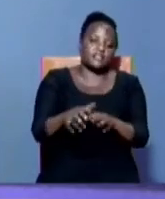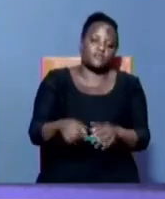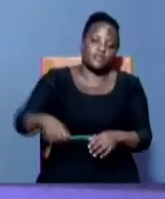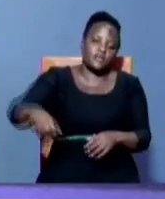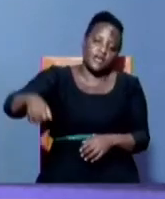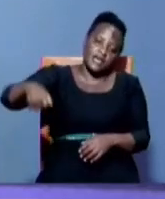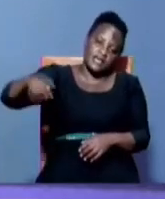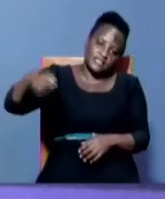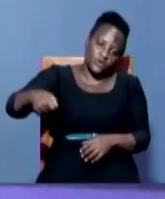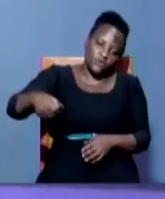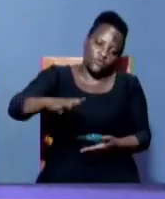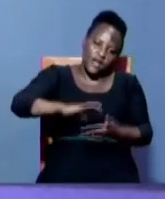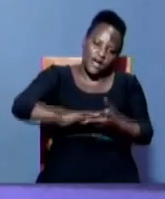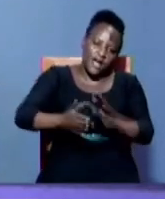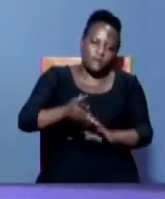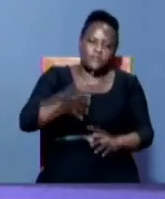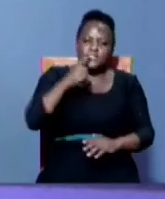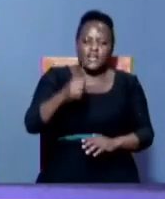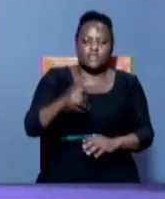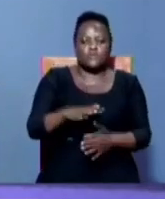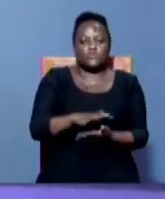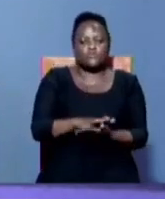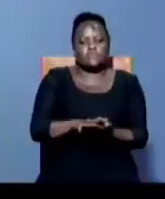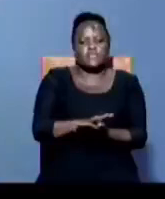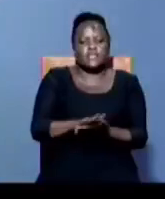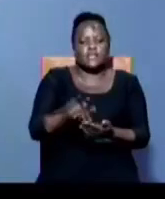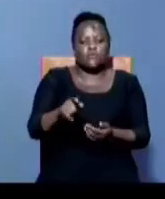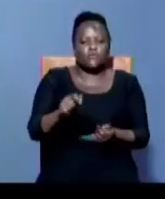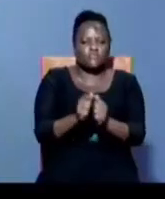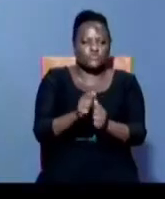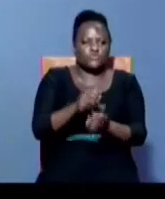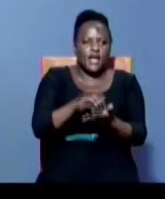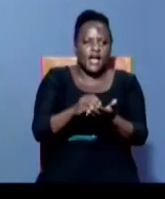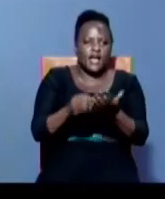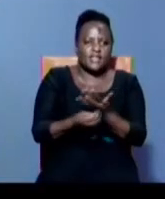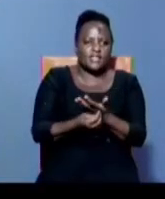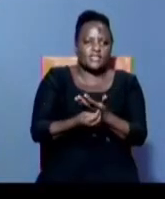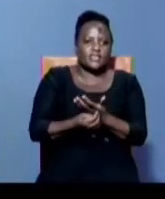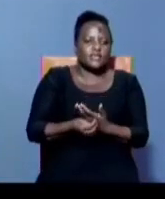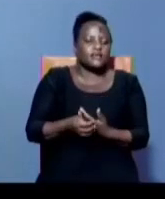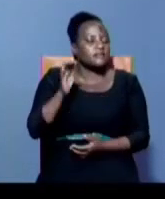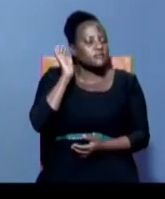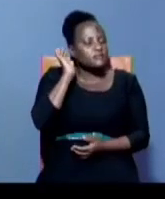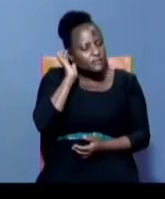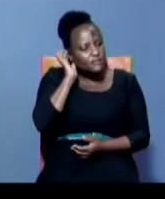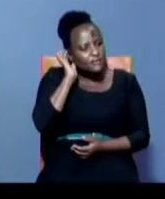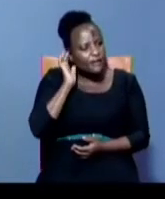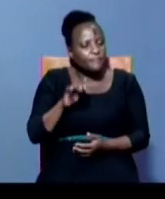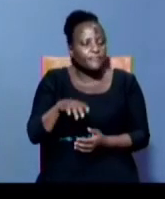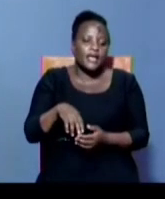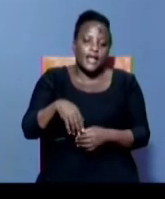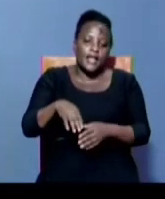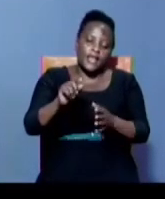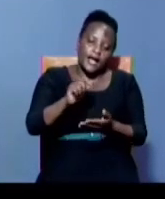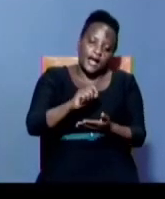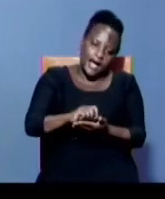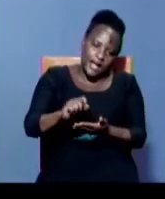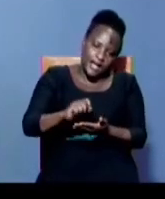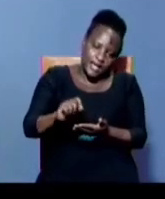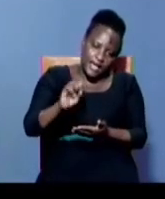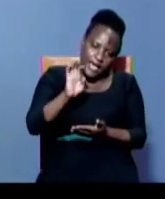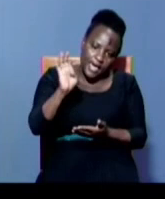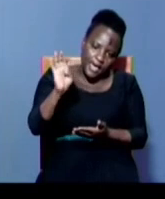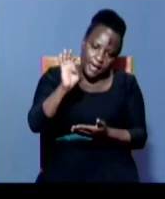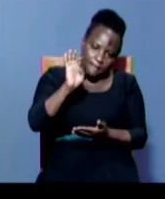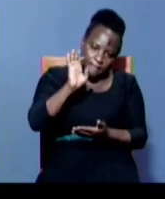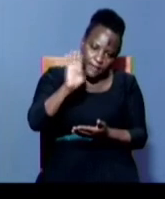agano ambalo linatajwa ndio msingi, ilikuwa na vitu gani? Sikiliza, nenda uandike kitabu kile cha Waebrania sura ya